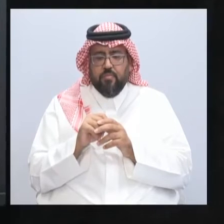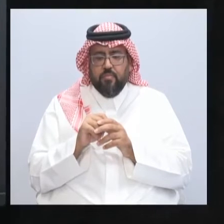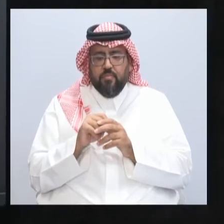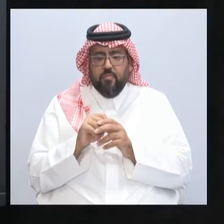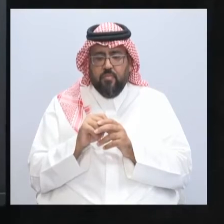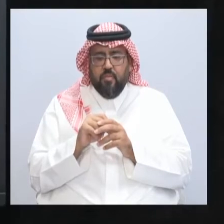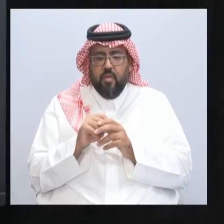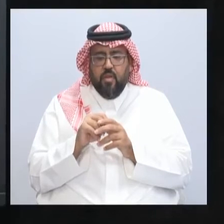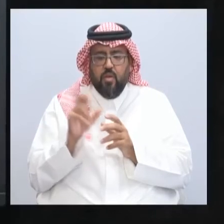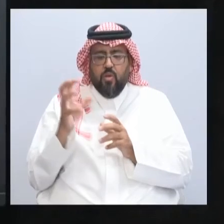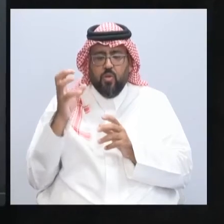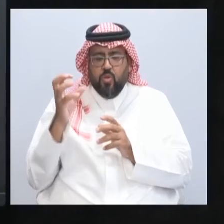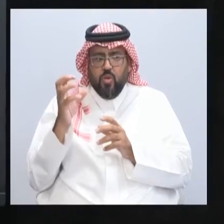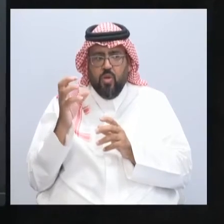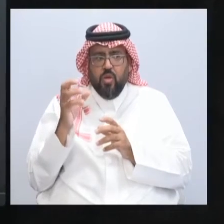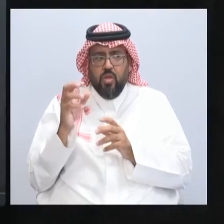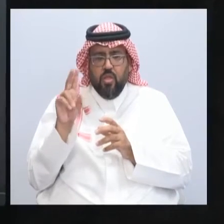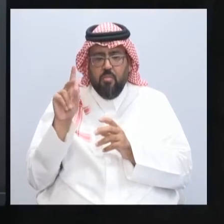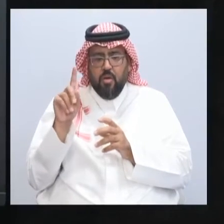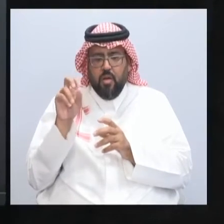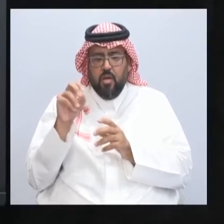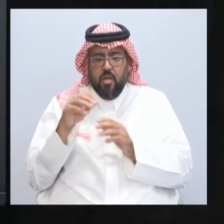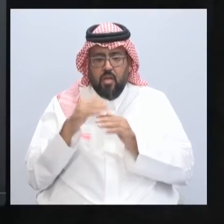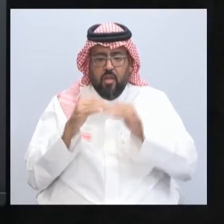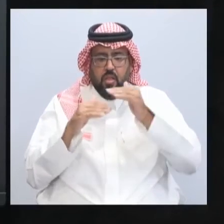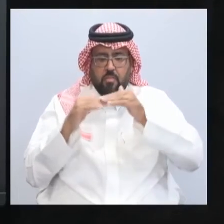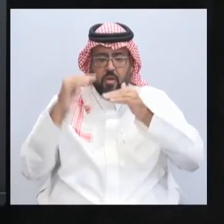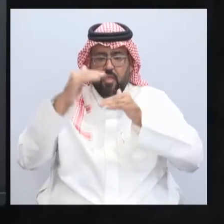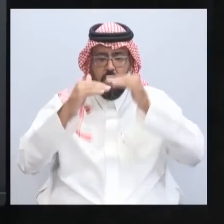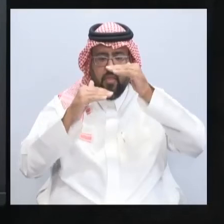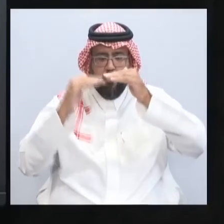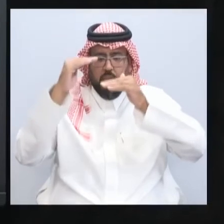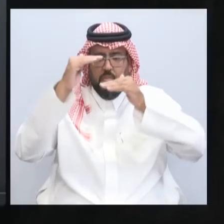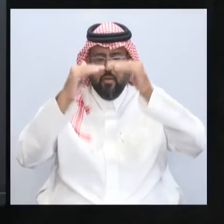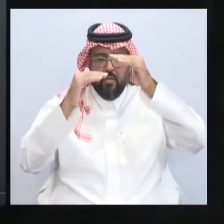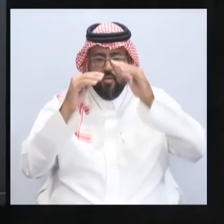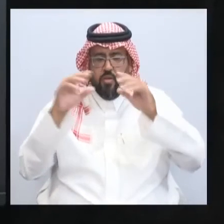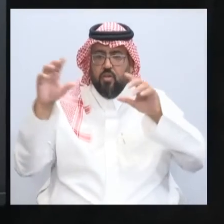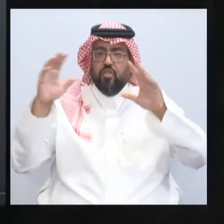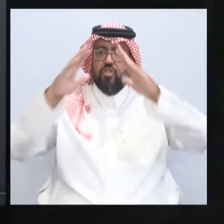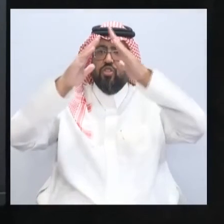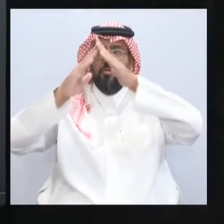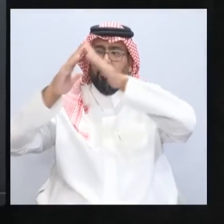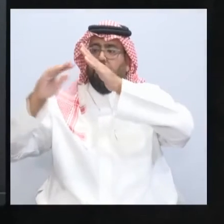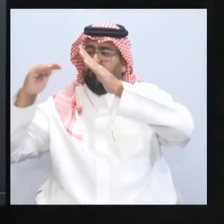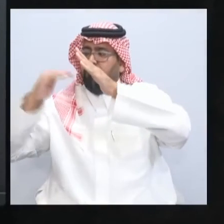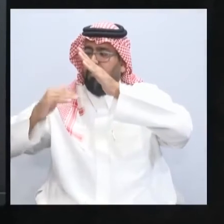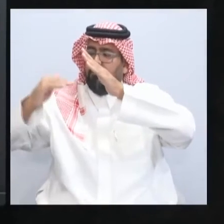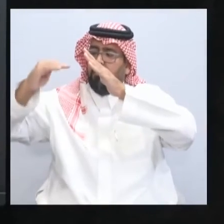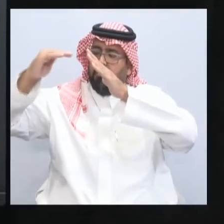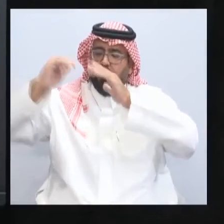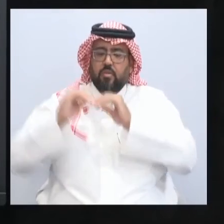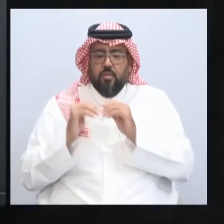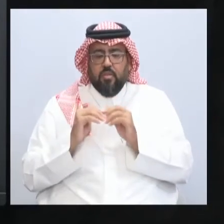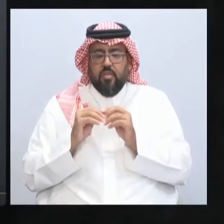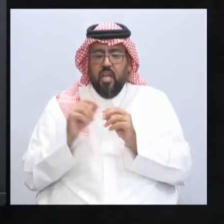نعرفها لكم هي صخور طبقيه جاي على شكل طبقات تجدها في الجبال على شكل طبقات وهي